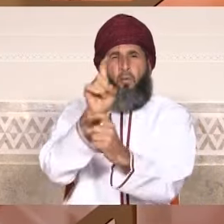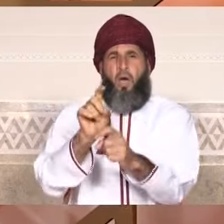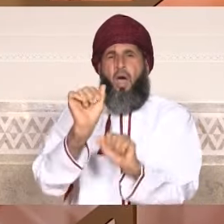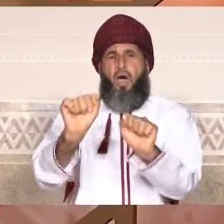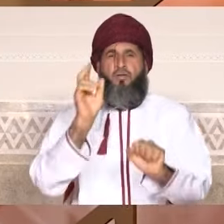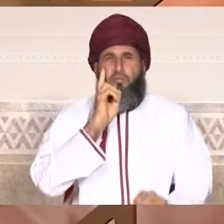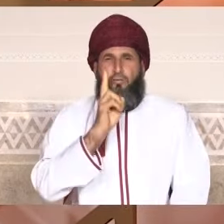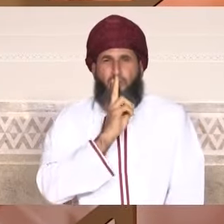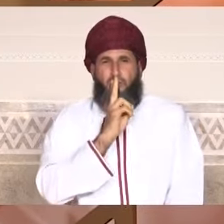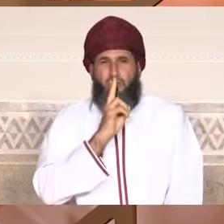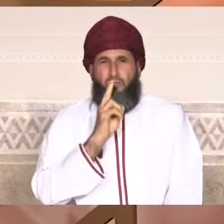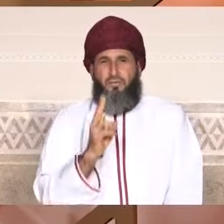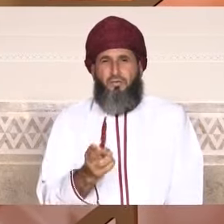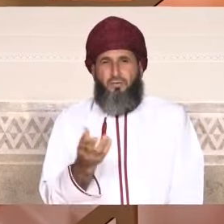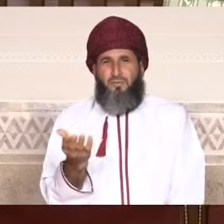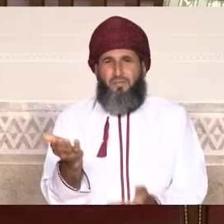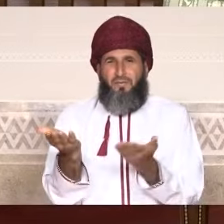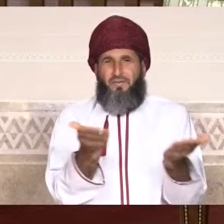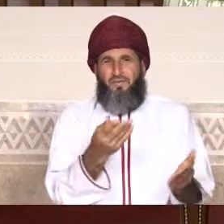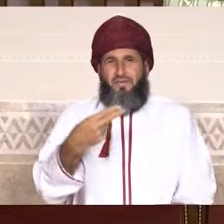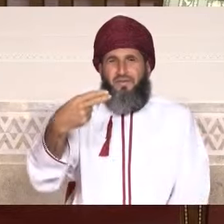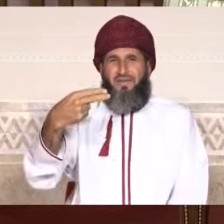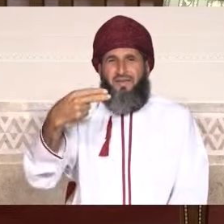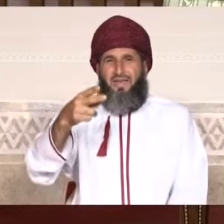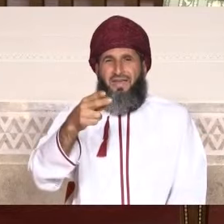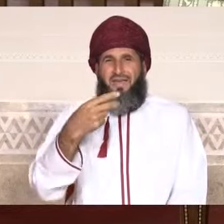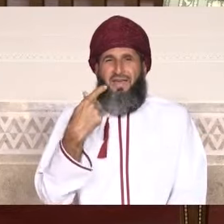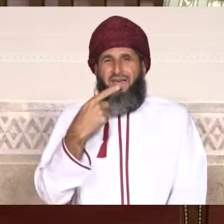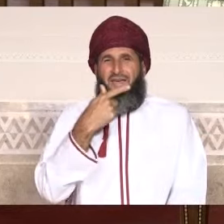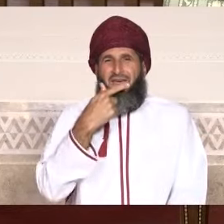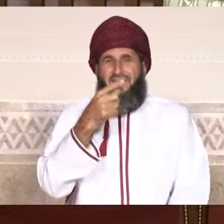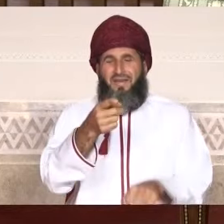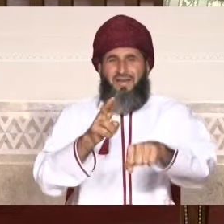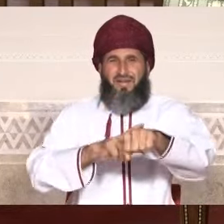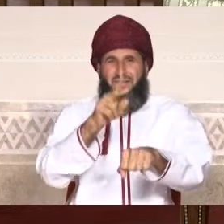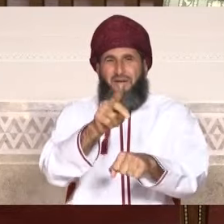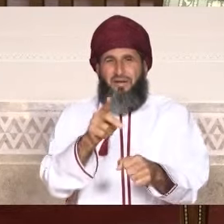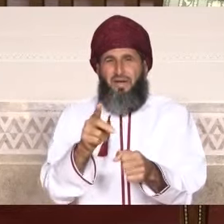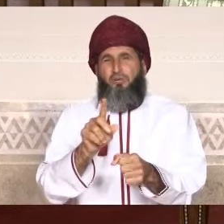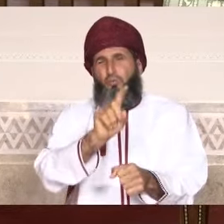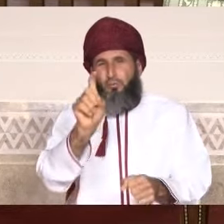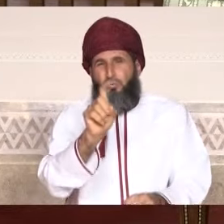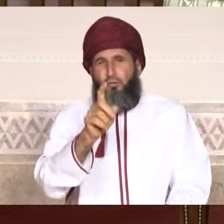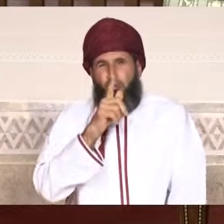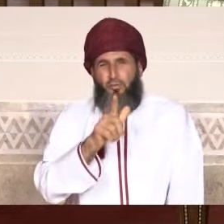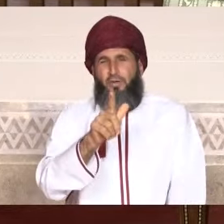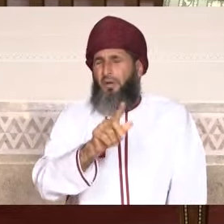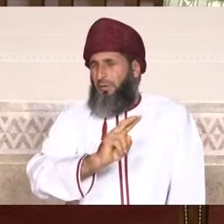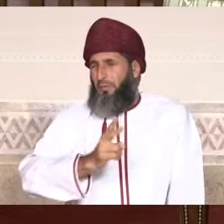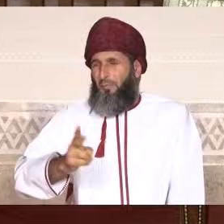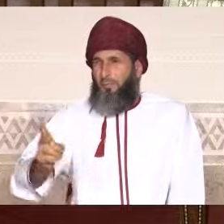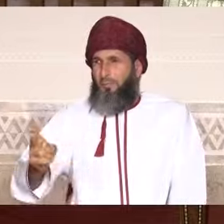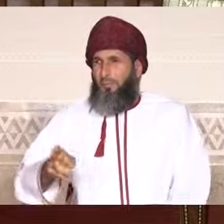الأكارم. ومعنا أيضا في الأستوديو عبد الرحمن بن حمد الفارسي، والذي سيشرفنا إن شاء الله تعالى بعدد من